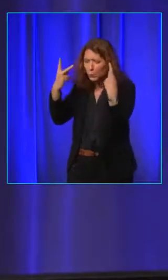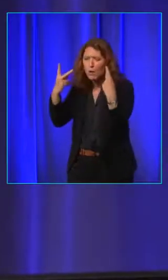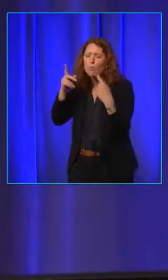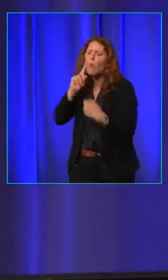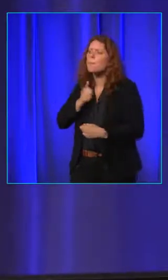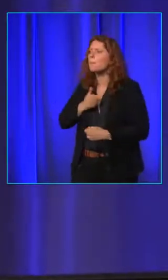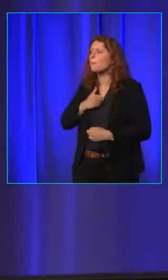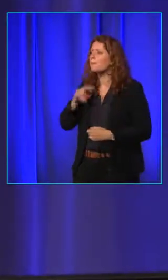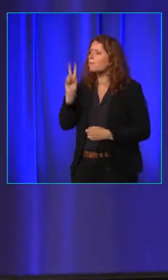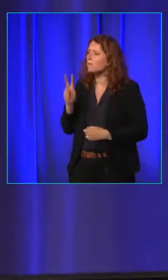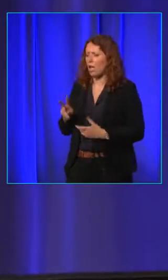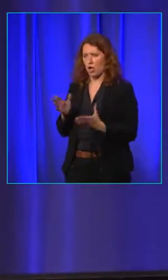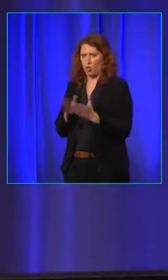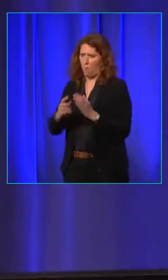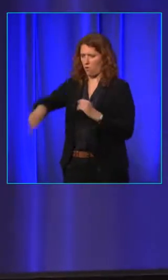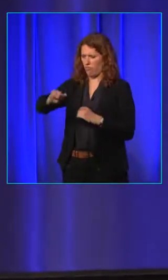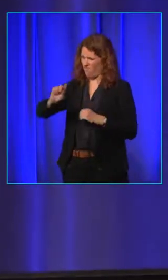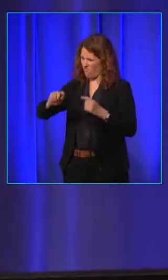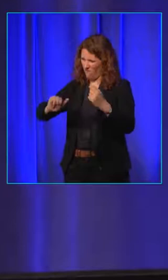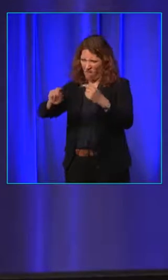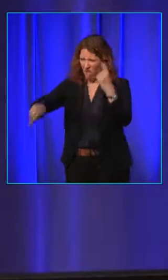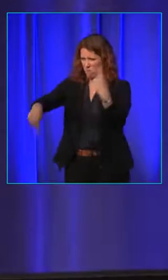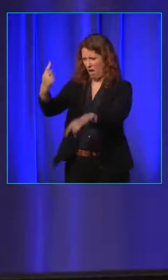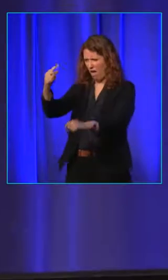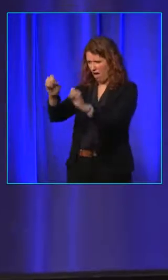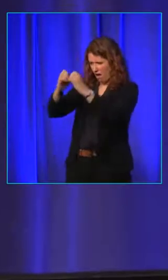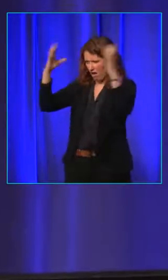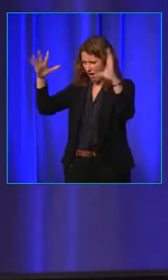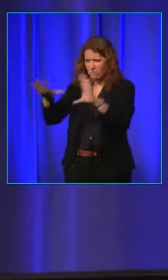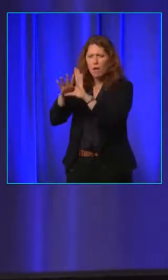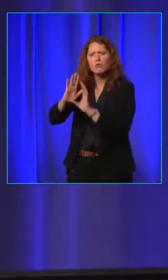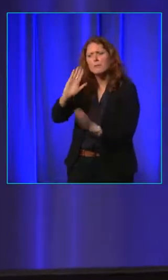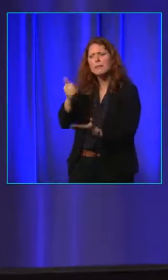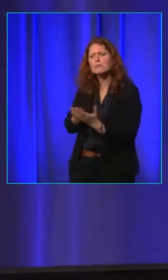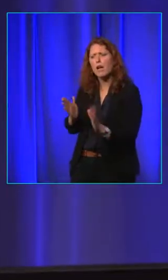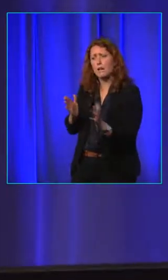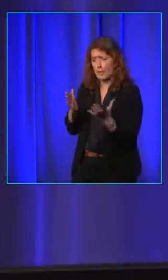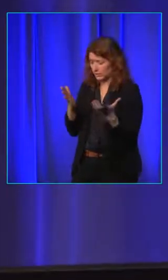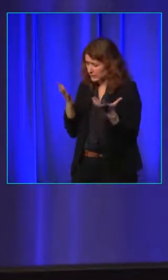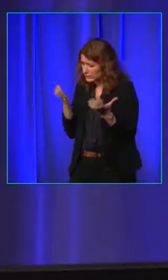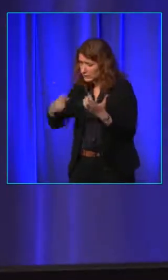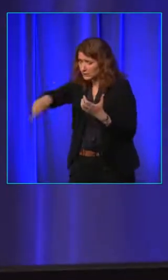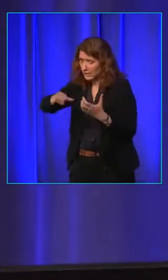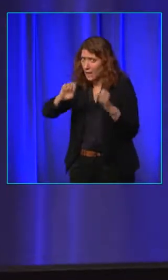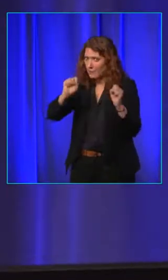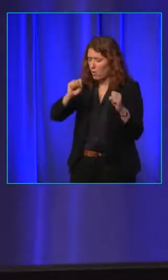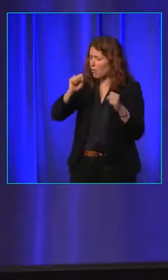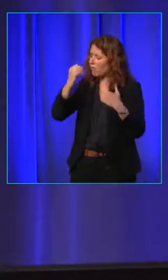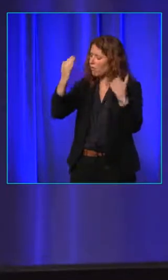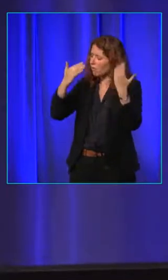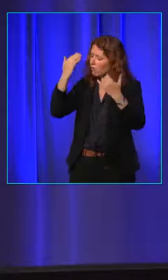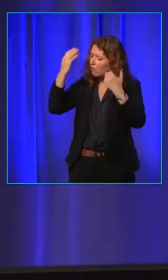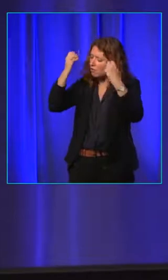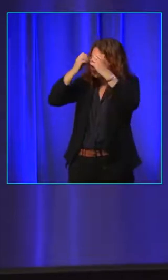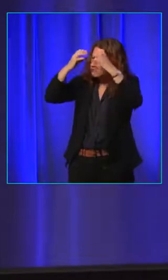le roi de l'imagerie motrice. Ce que je demande, c'est qu'il soit capable de transférer sur le terrain. Pour qu'il y ait un transfert quand on fait de l'imagerie